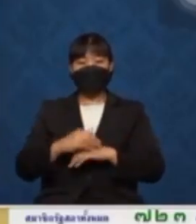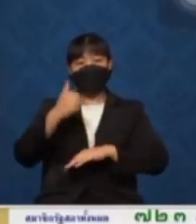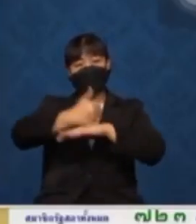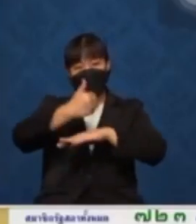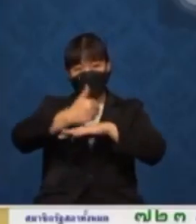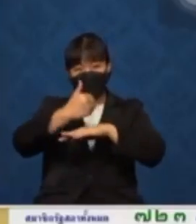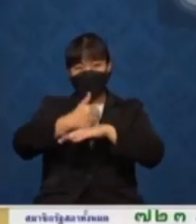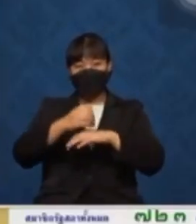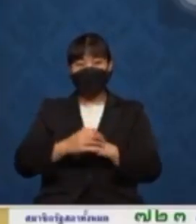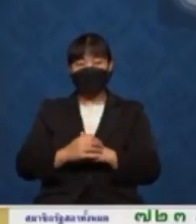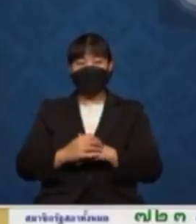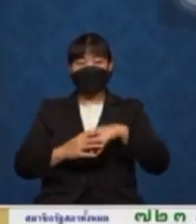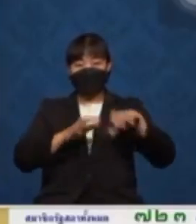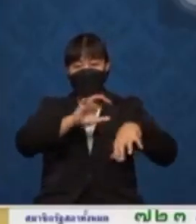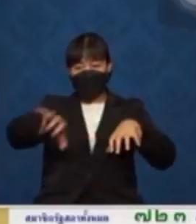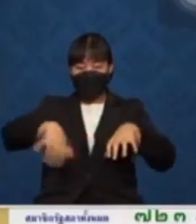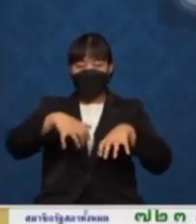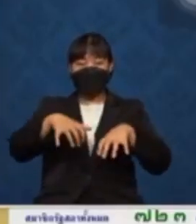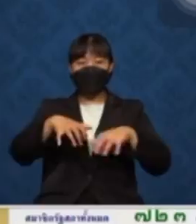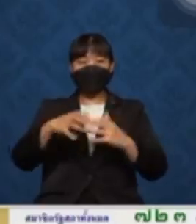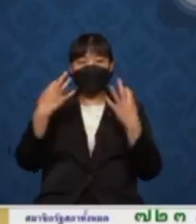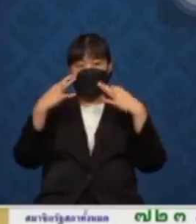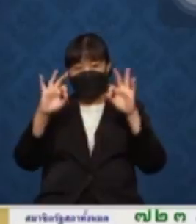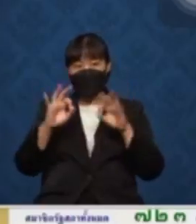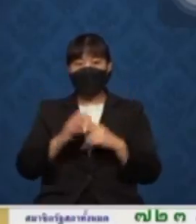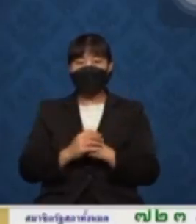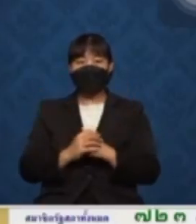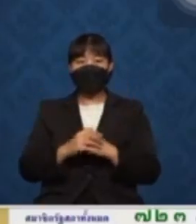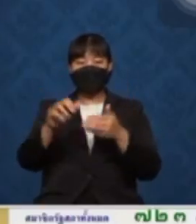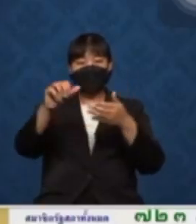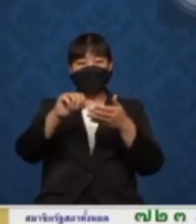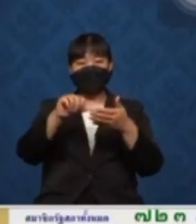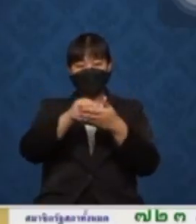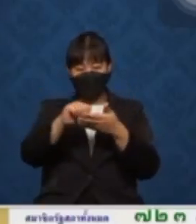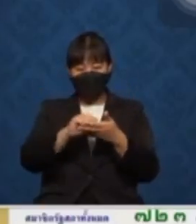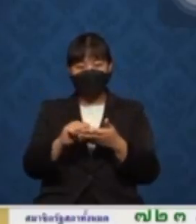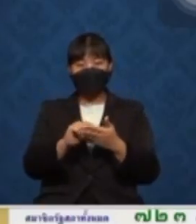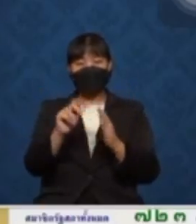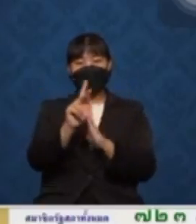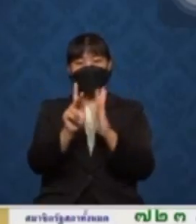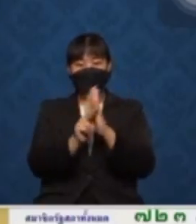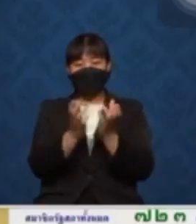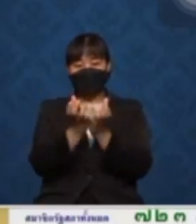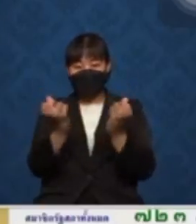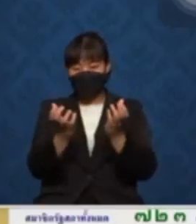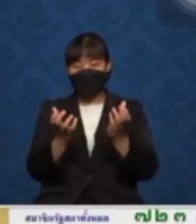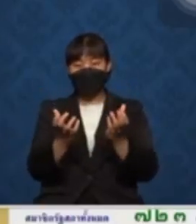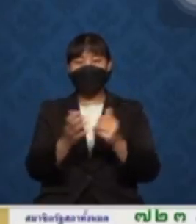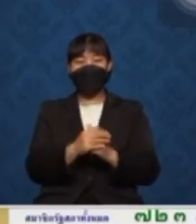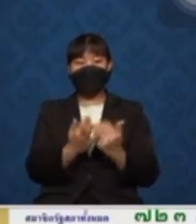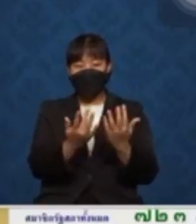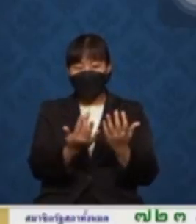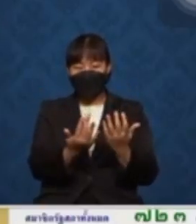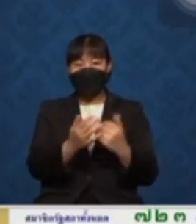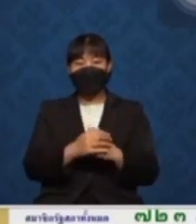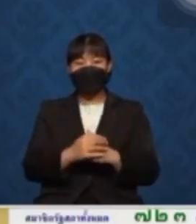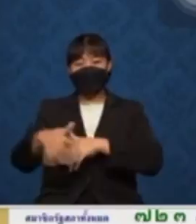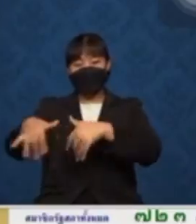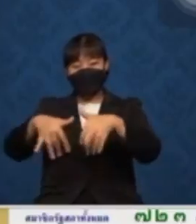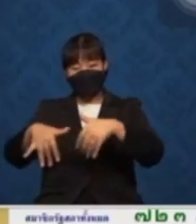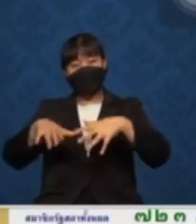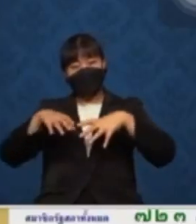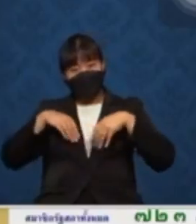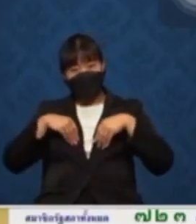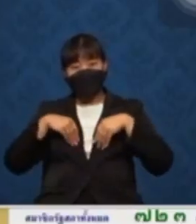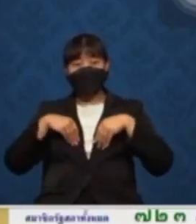ในองค์กรอิสระทุกคนหรือแม้กระทั่งการยับยั้งการแก้ไขรัฐธรรมนูญไม่ว่าการแก้ไขรัฐธรรมนูญครั้งนั้นจะได้รับฉันทานุมัติจากประชาชนกี่ล้านคน